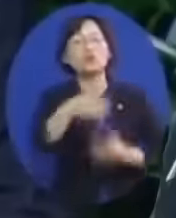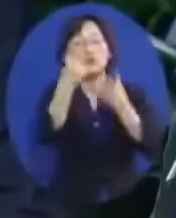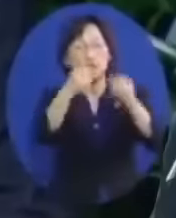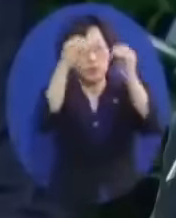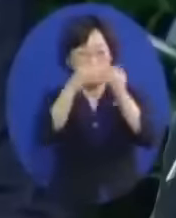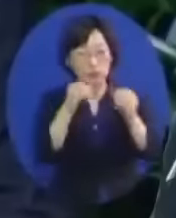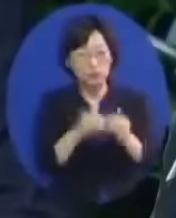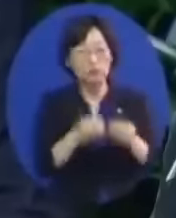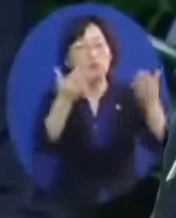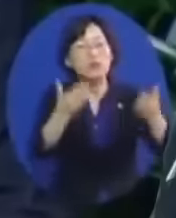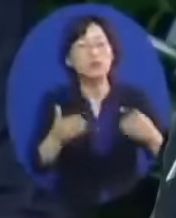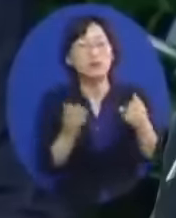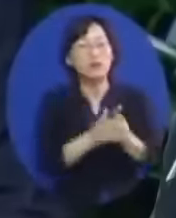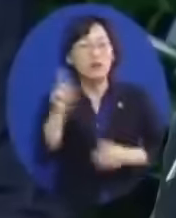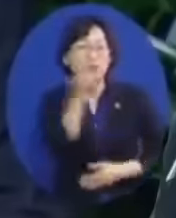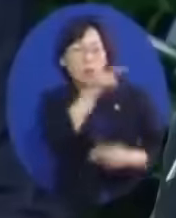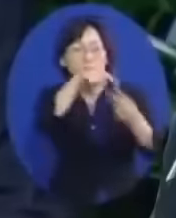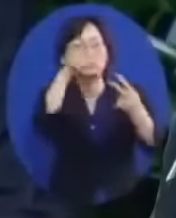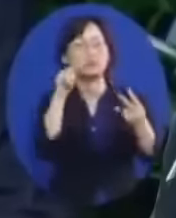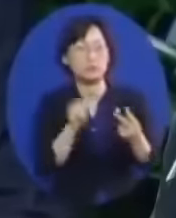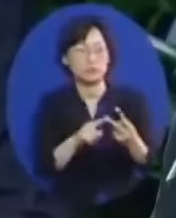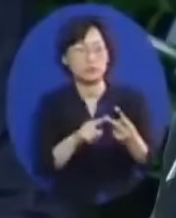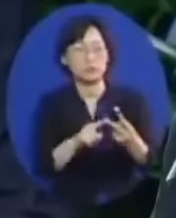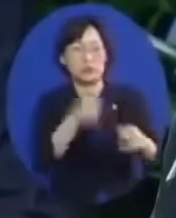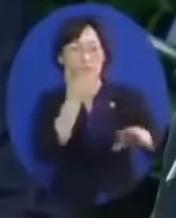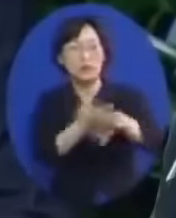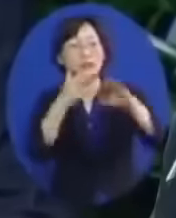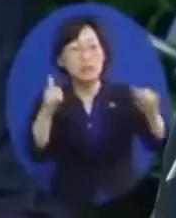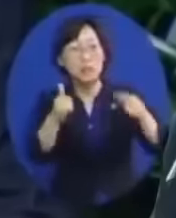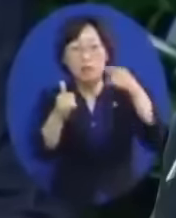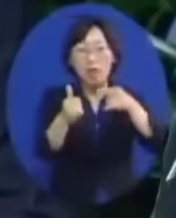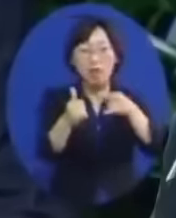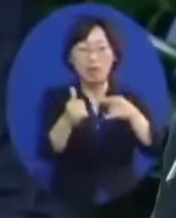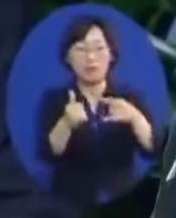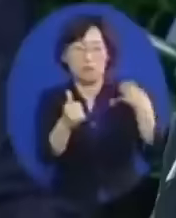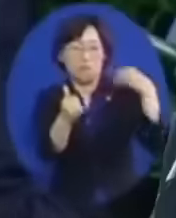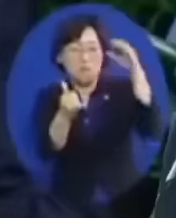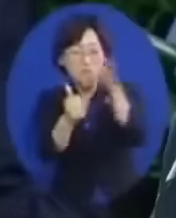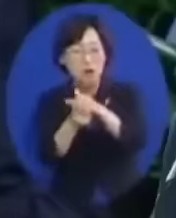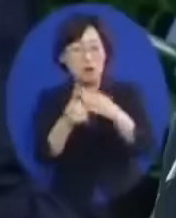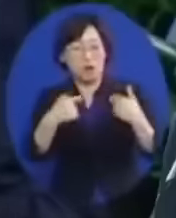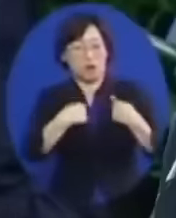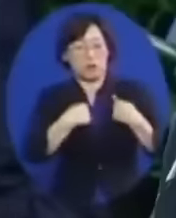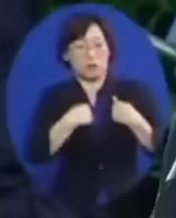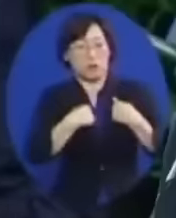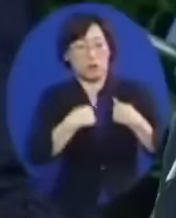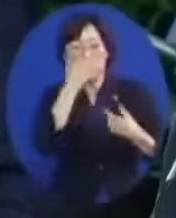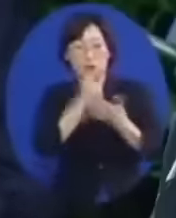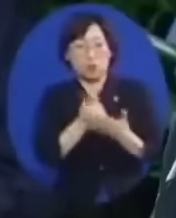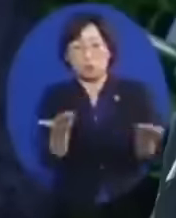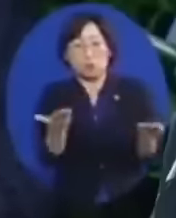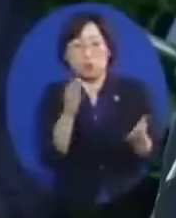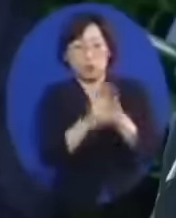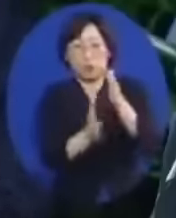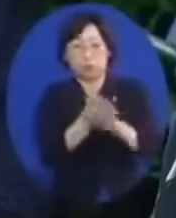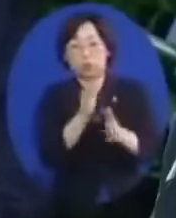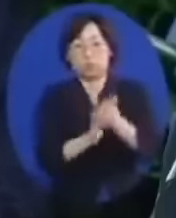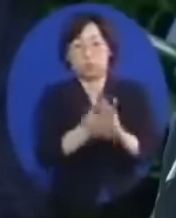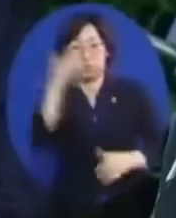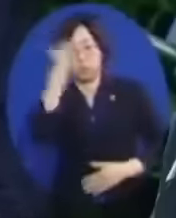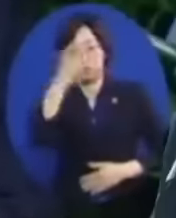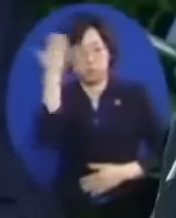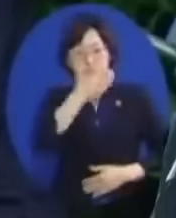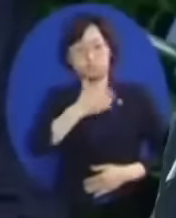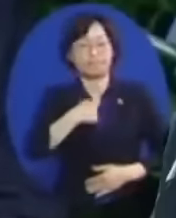전통을 받아서 무엇이든지 다른 사람에게 죄를 떼맡기고 나는 죄 없다, 나는